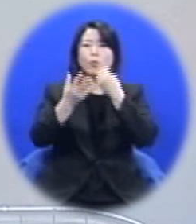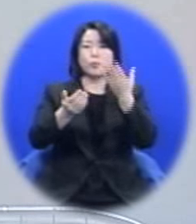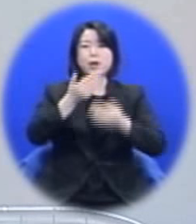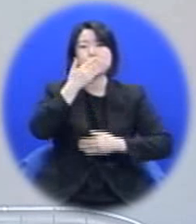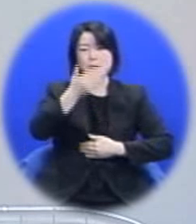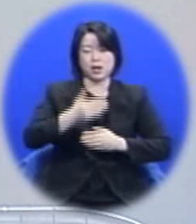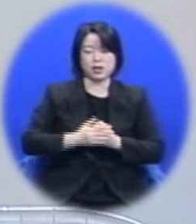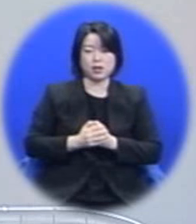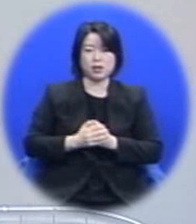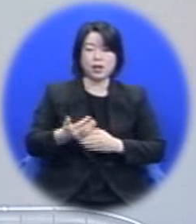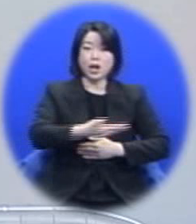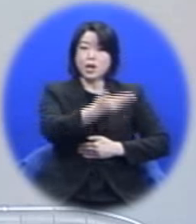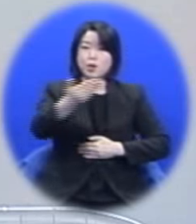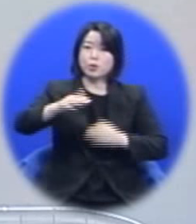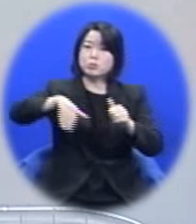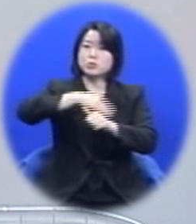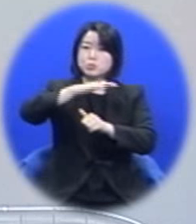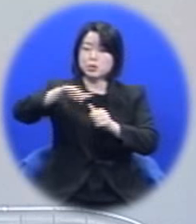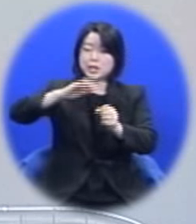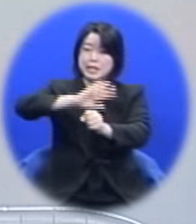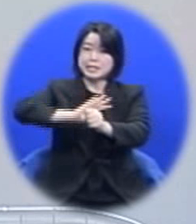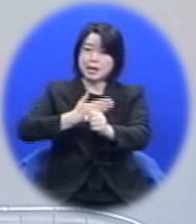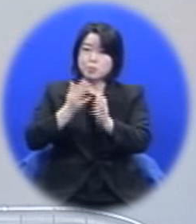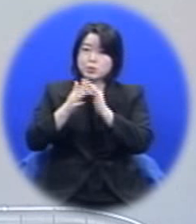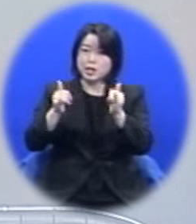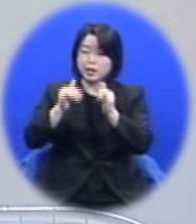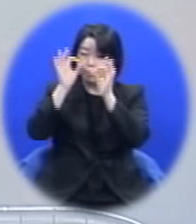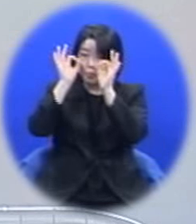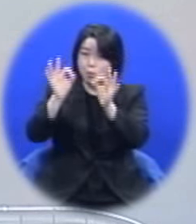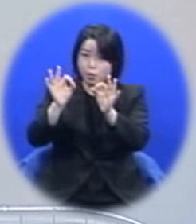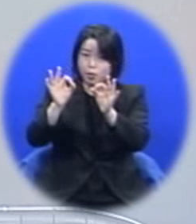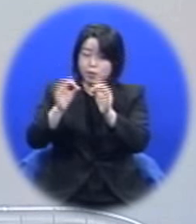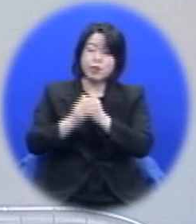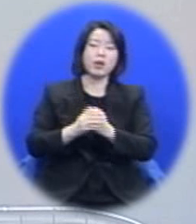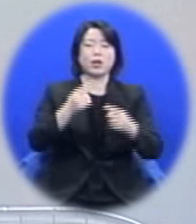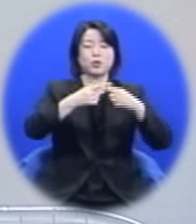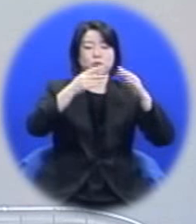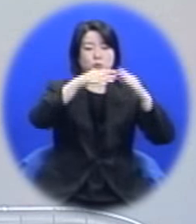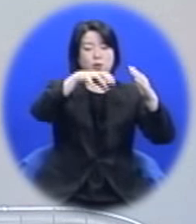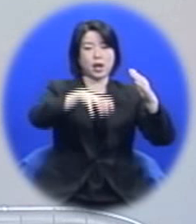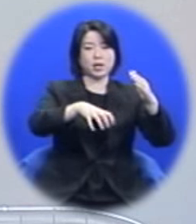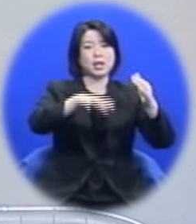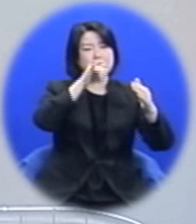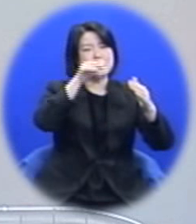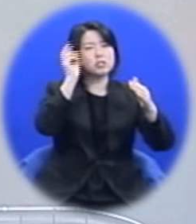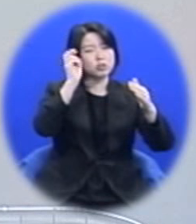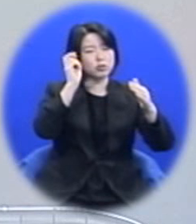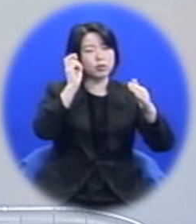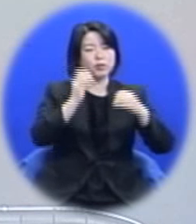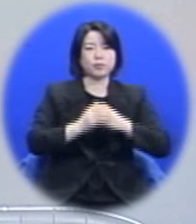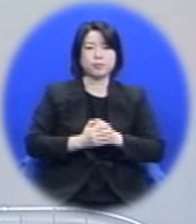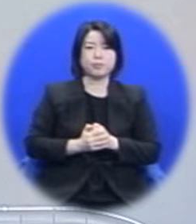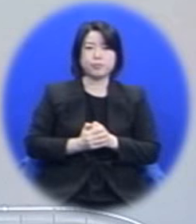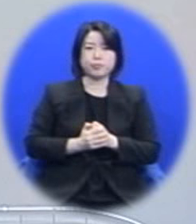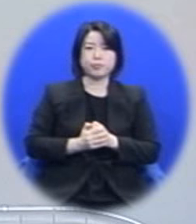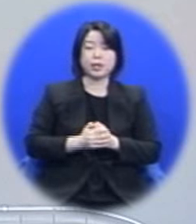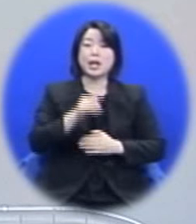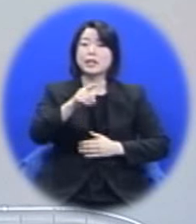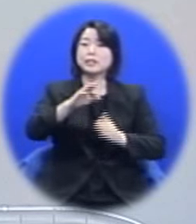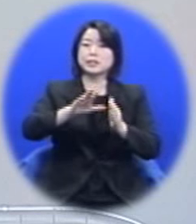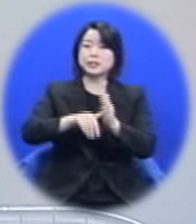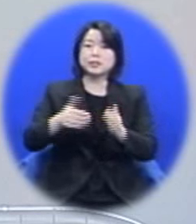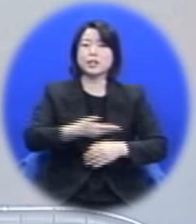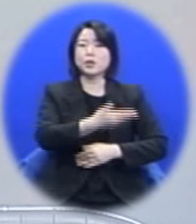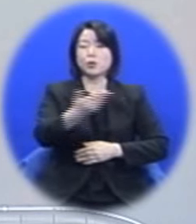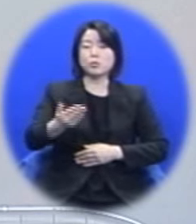주변에 잘못하는 사람 보이시죠? 교회 안에서도 있으실 거예요. 그때 여러분은